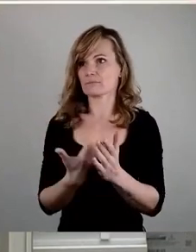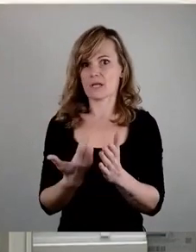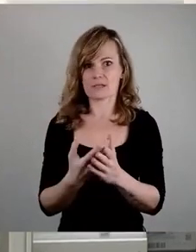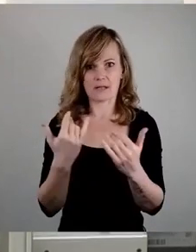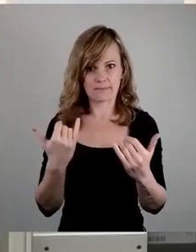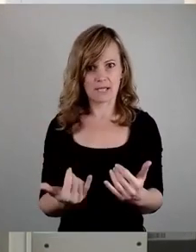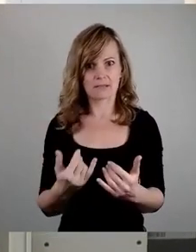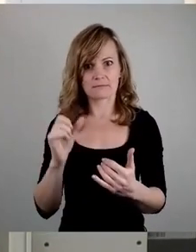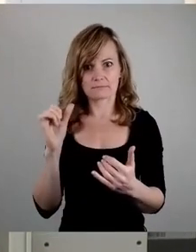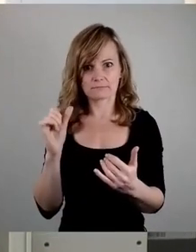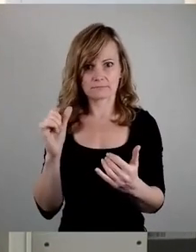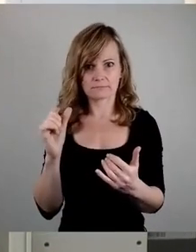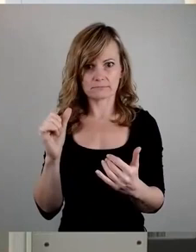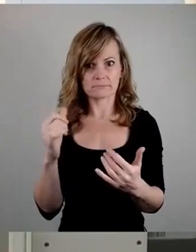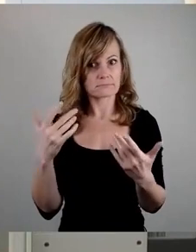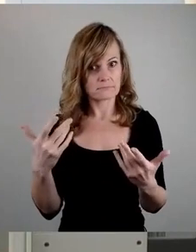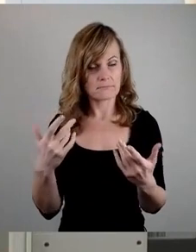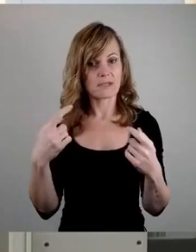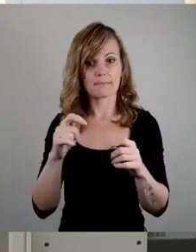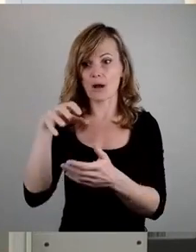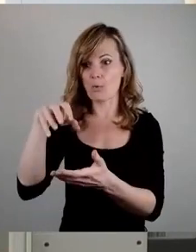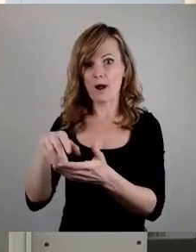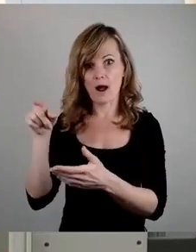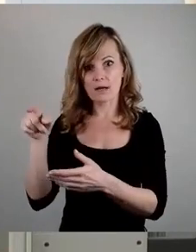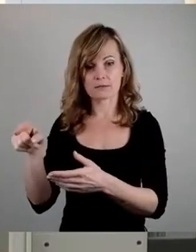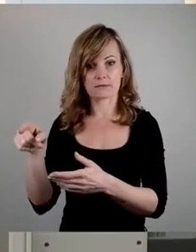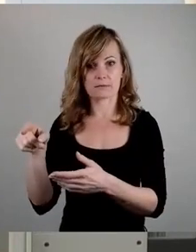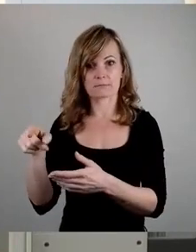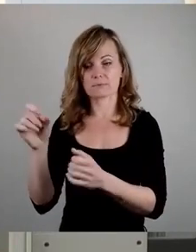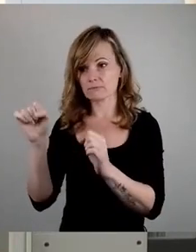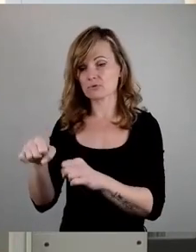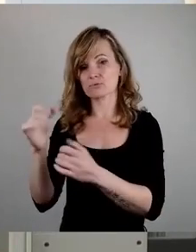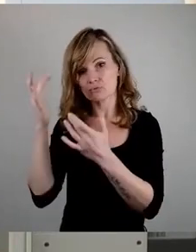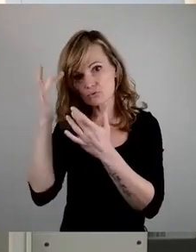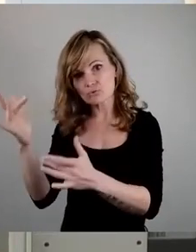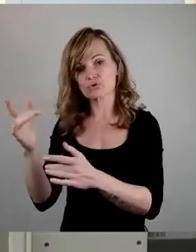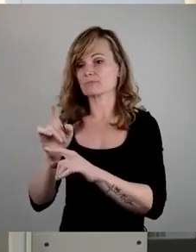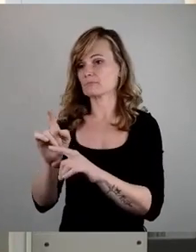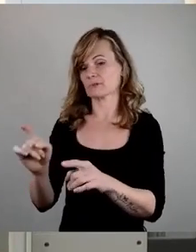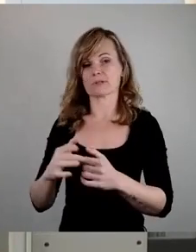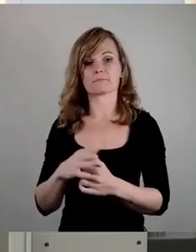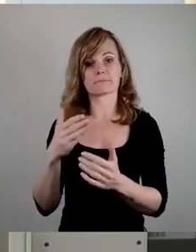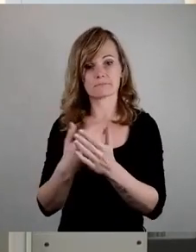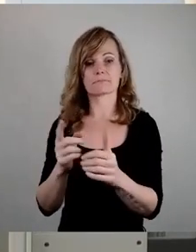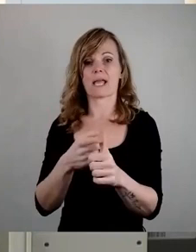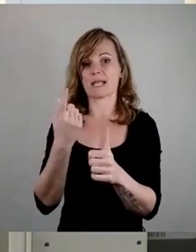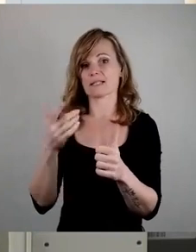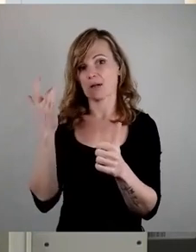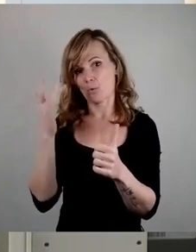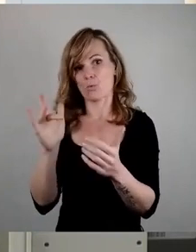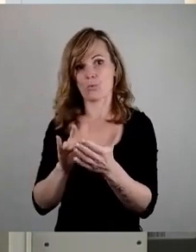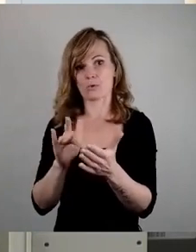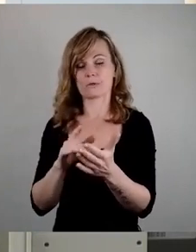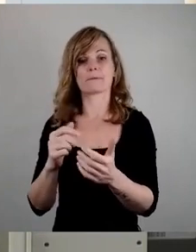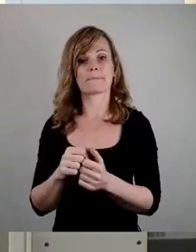das den Baumarkt jetzt nicht, dem nicht zustimmen. Das ist der erste Grund. Und ich bin mal sehr gespannt, was in einem